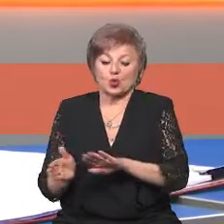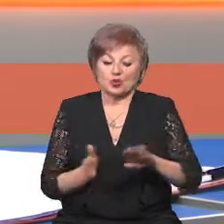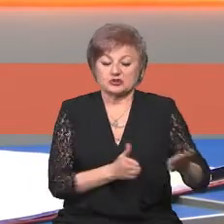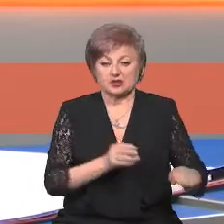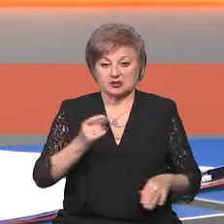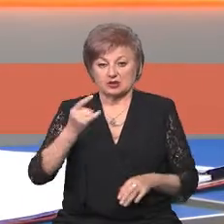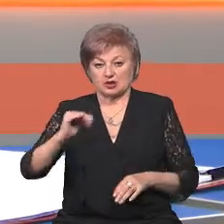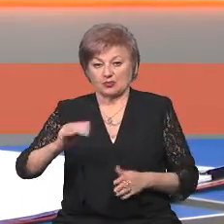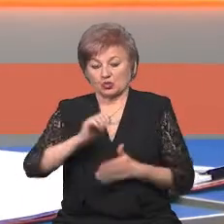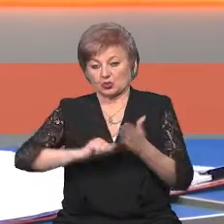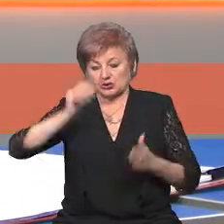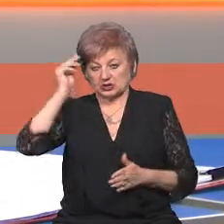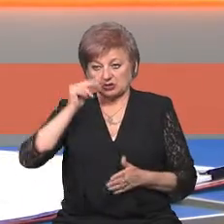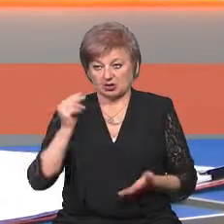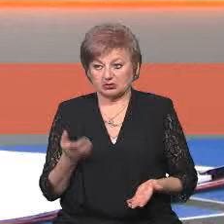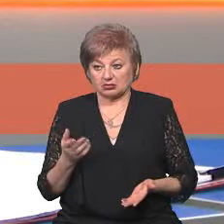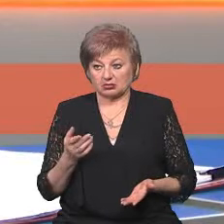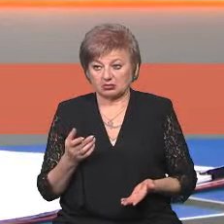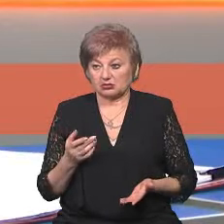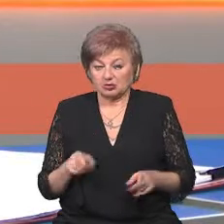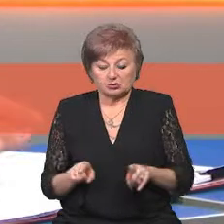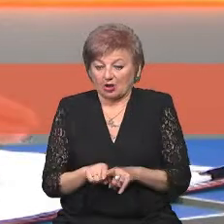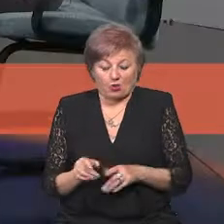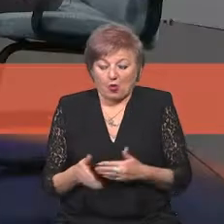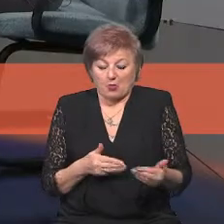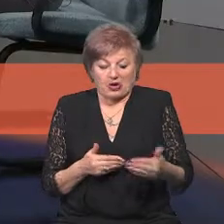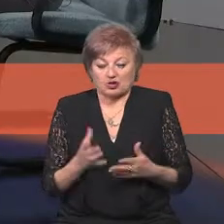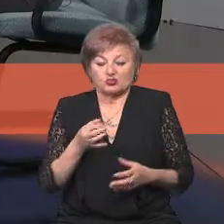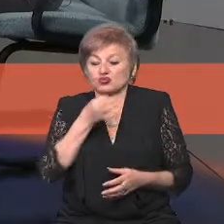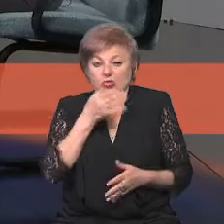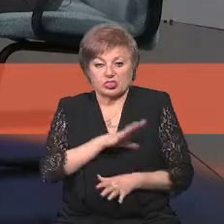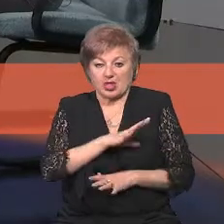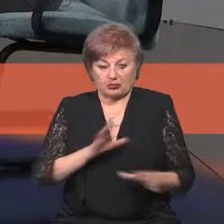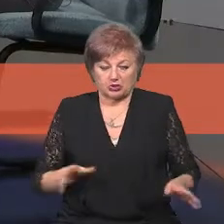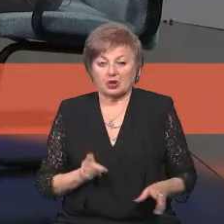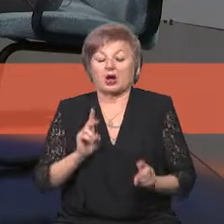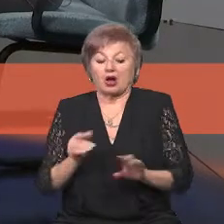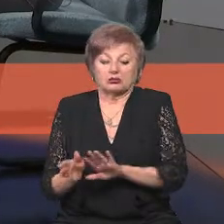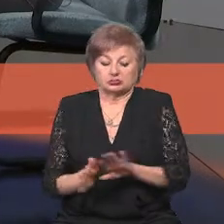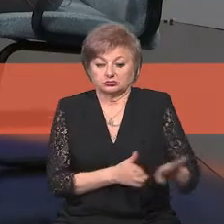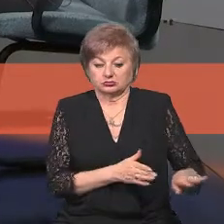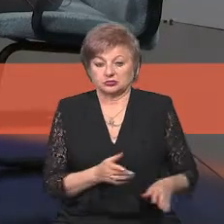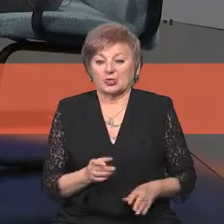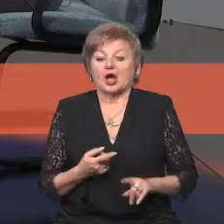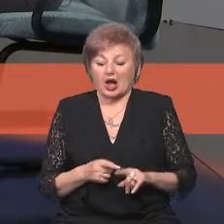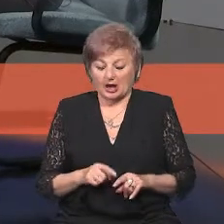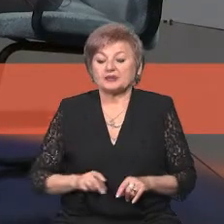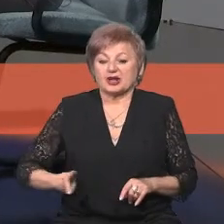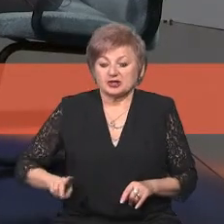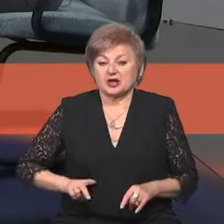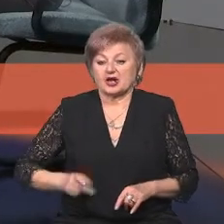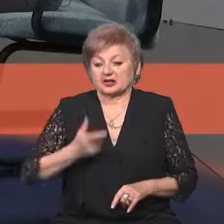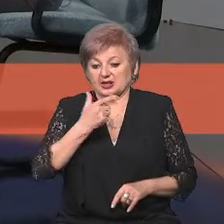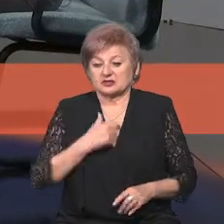від занять. Це додатково ще в практиці не було. Відсторонити дитину від занять. Це вже директор взяв на себе таку,